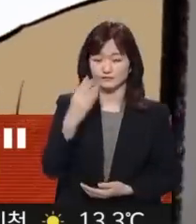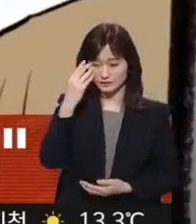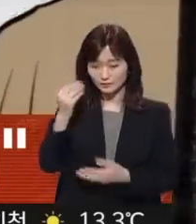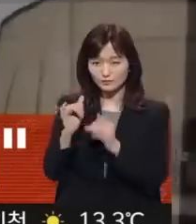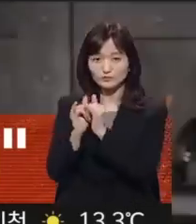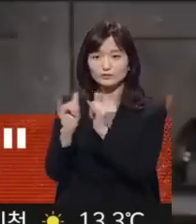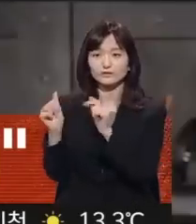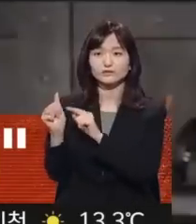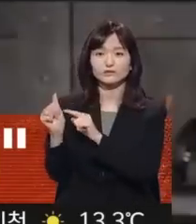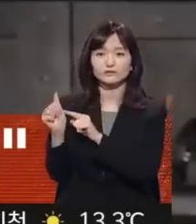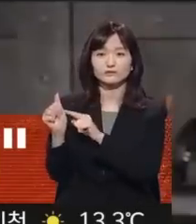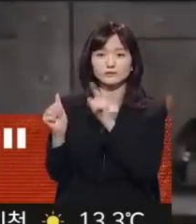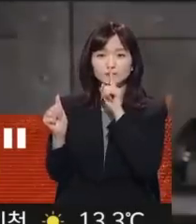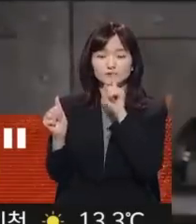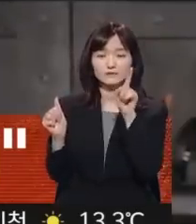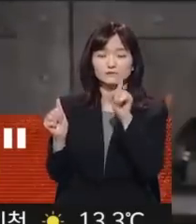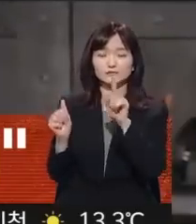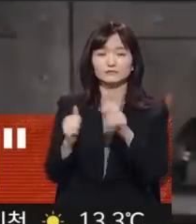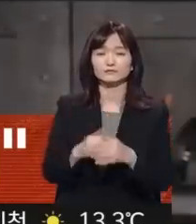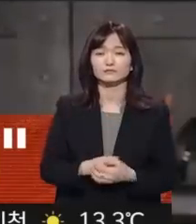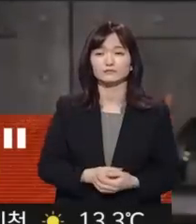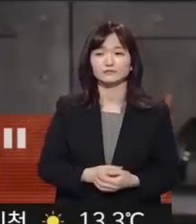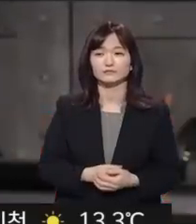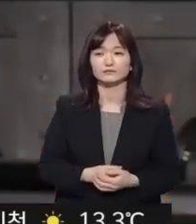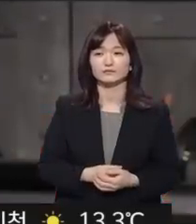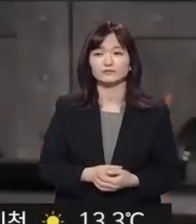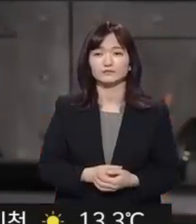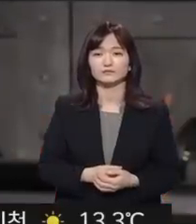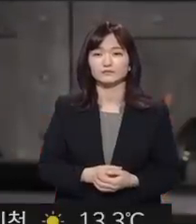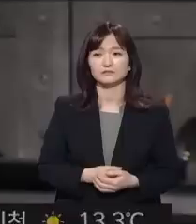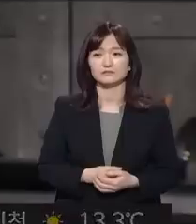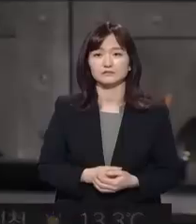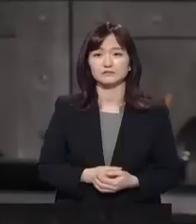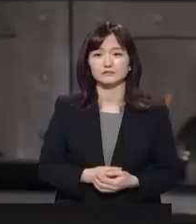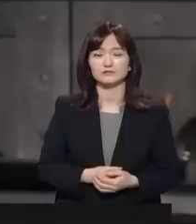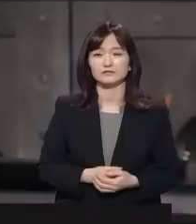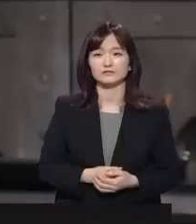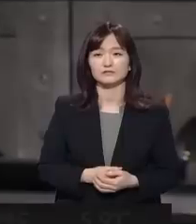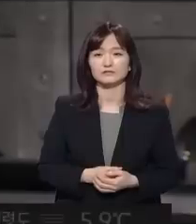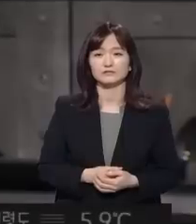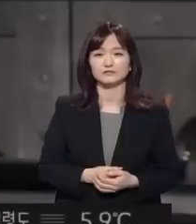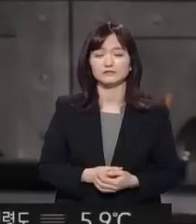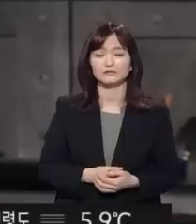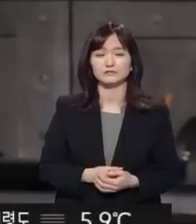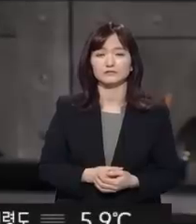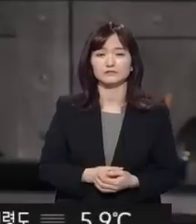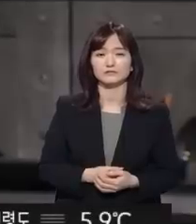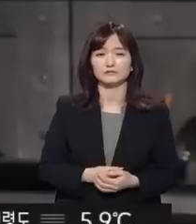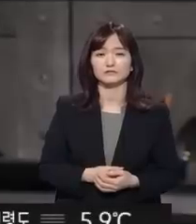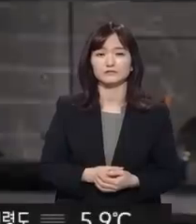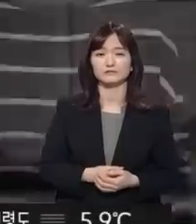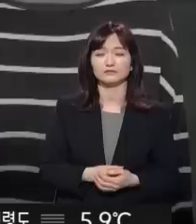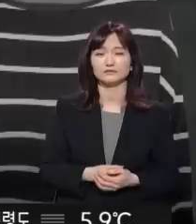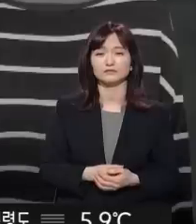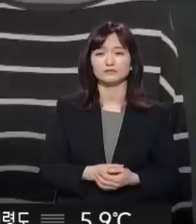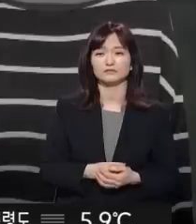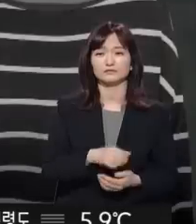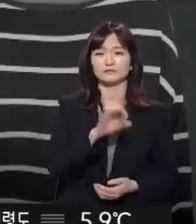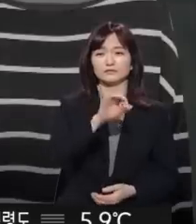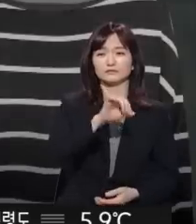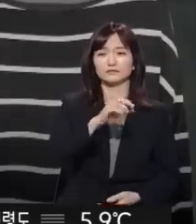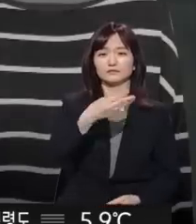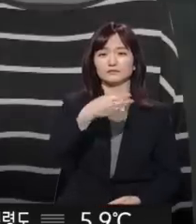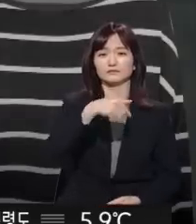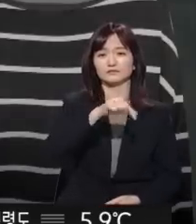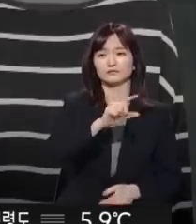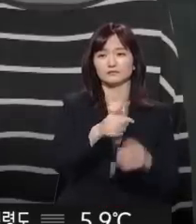그 진술하는 걸 보게 되면은 그 일진무리라 그래요. 일진무리가 쿠션을 그 피해자 앞에서 찢은 거예요.